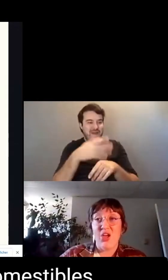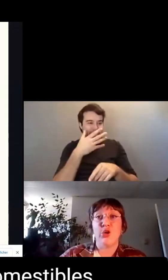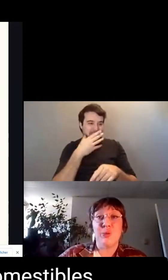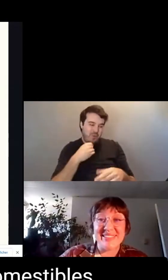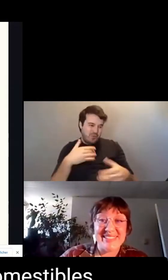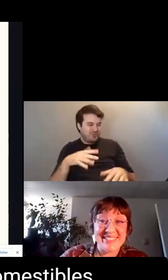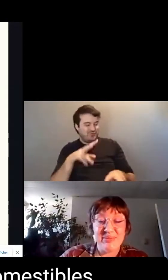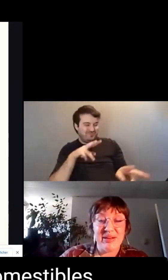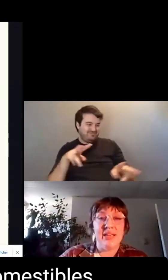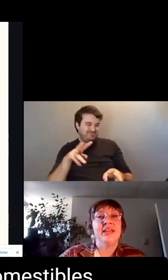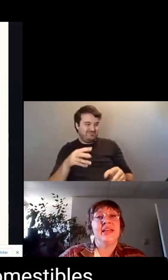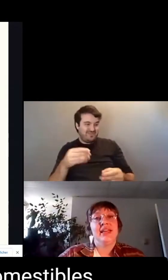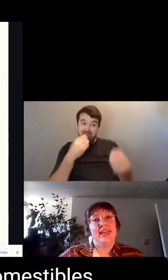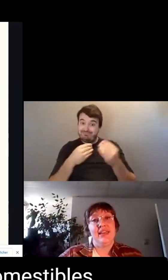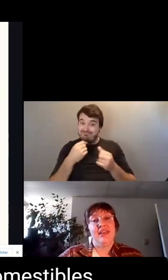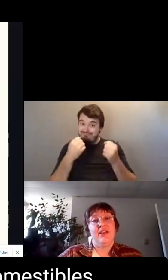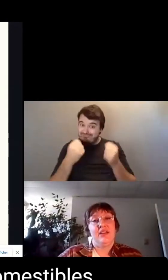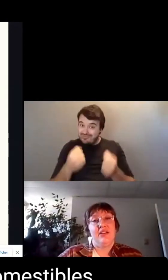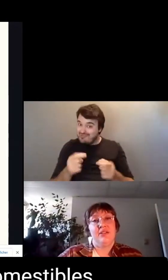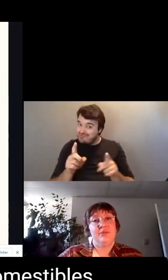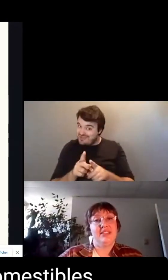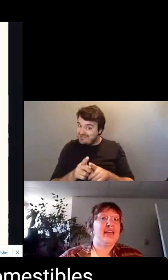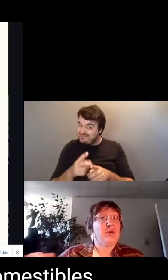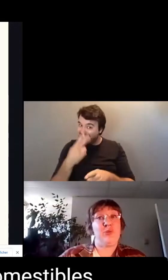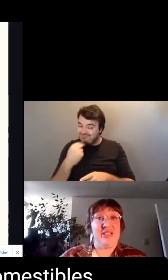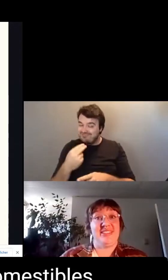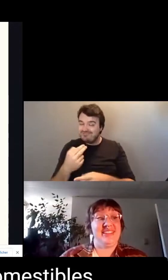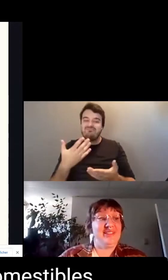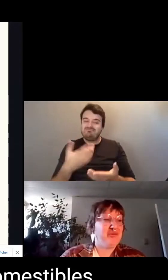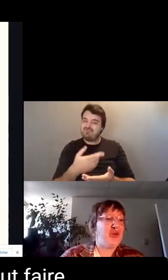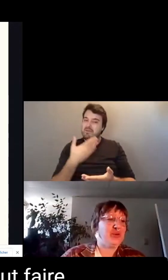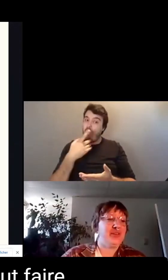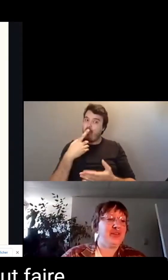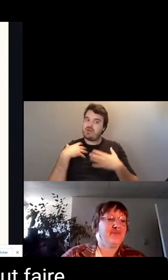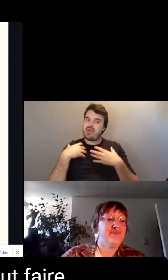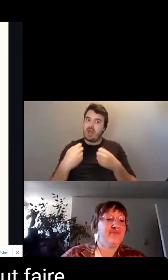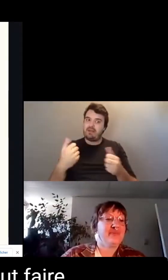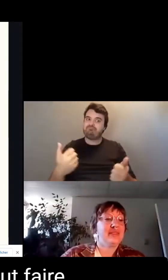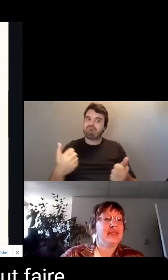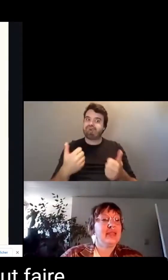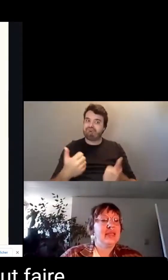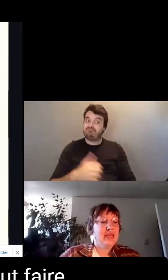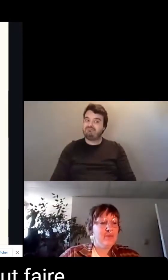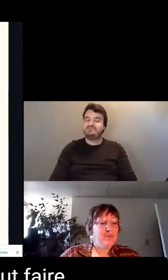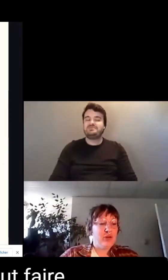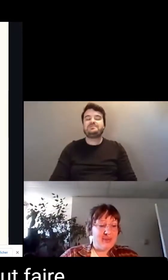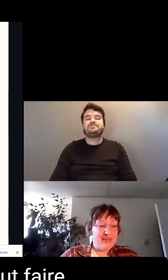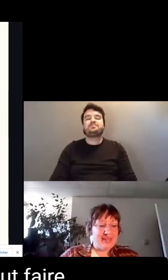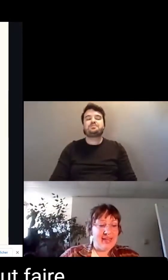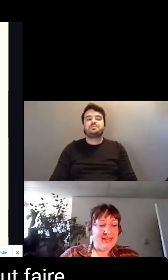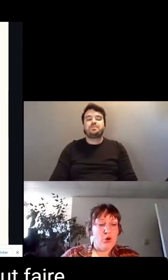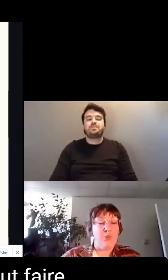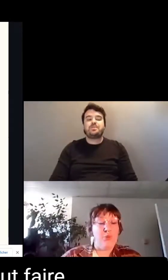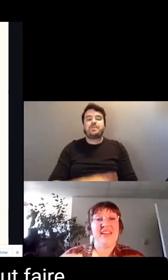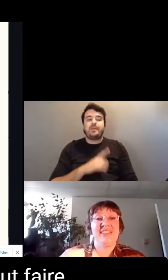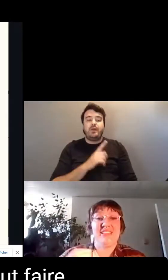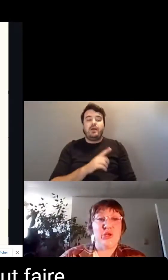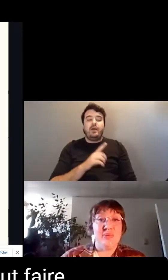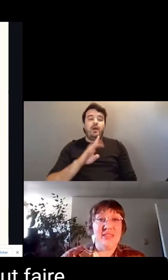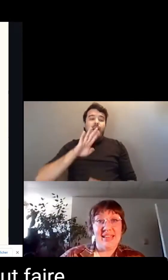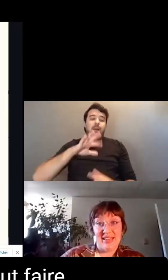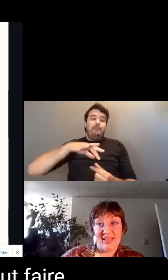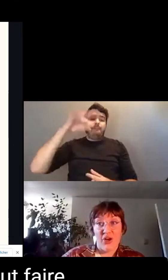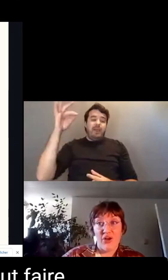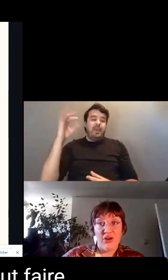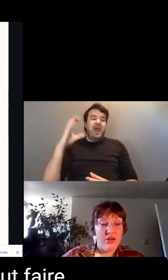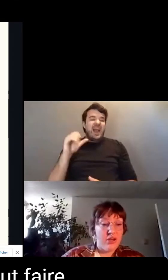aménagements comestibles et c'est très bon pour la santé. Donc, pour la bétacarde, on peut faire des